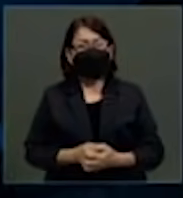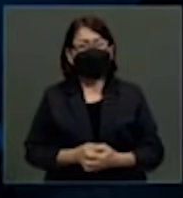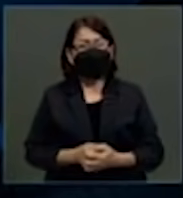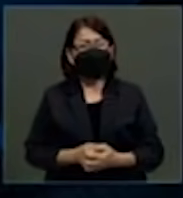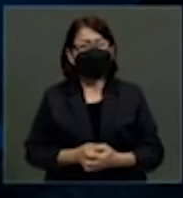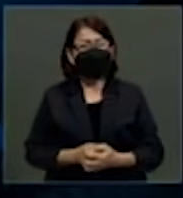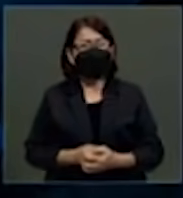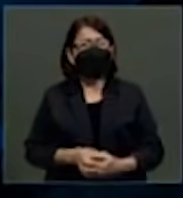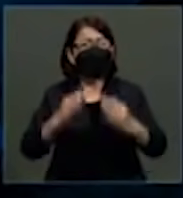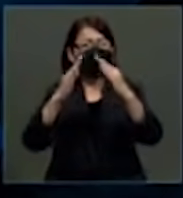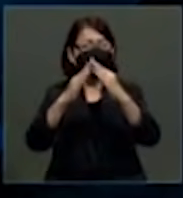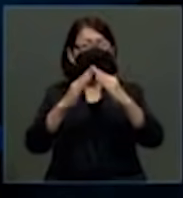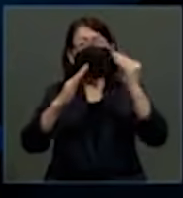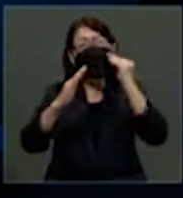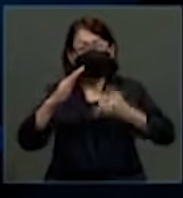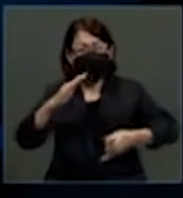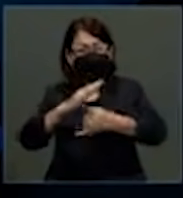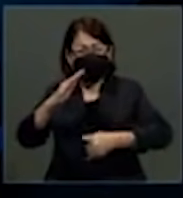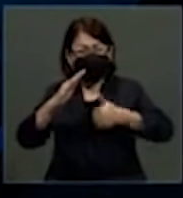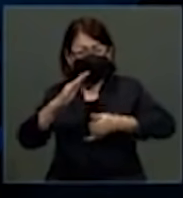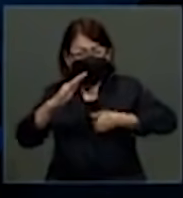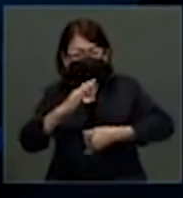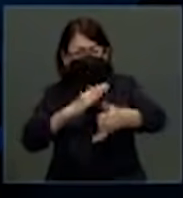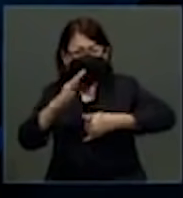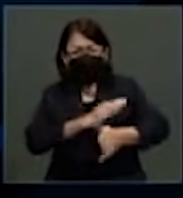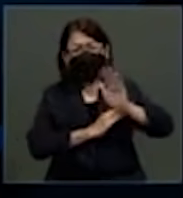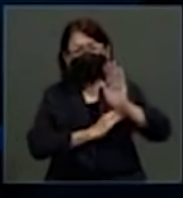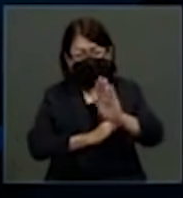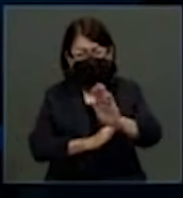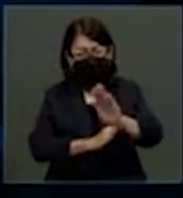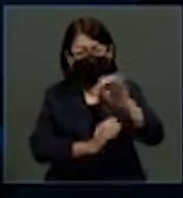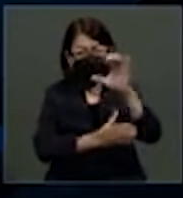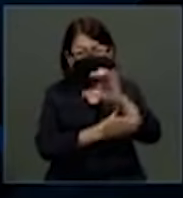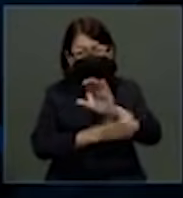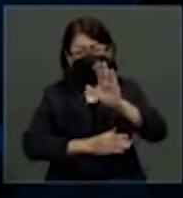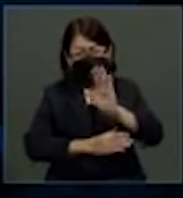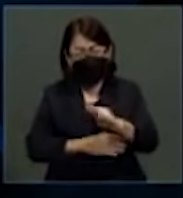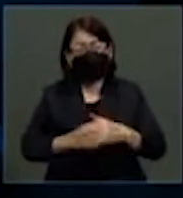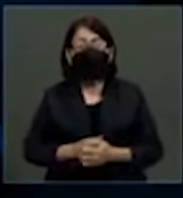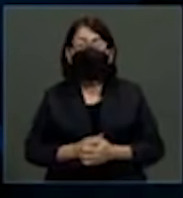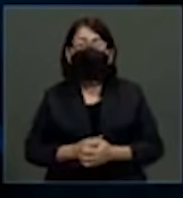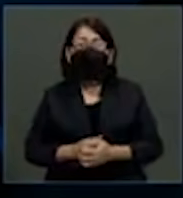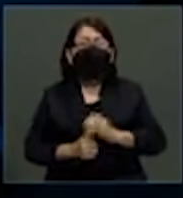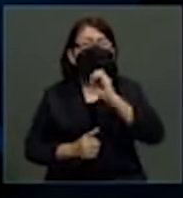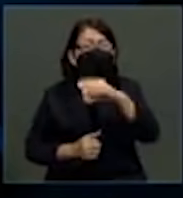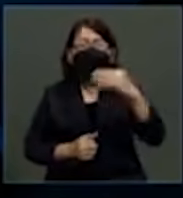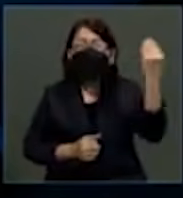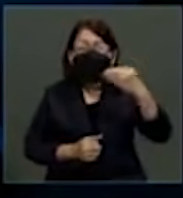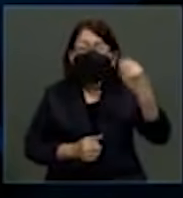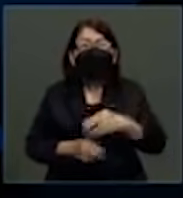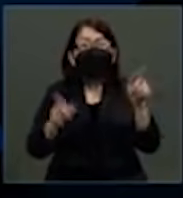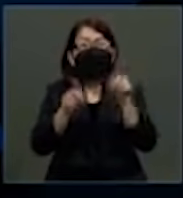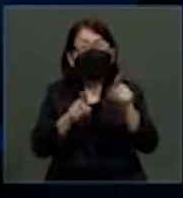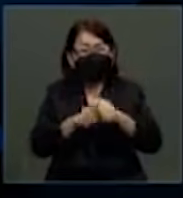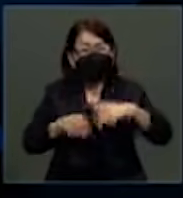แจ้งไปนะครับตรงนี้นะครับแล้วก็ข้อที่2ครับคือการห้ามออกเคหะน